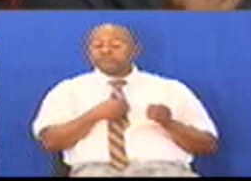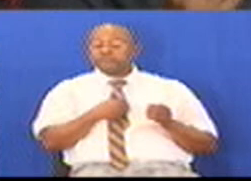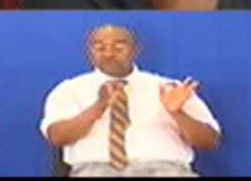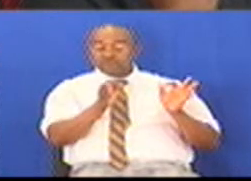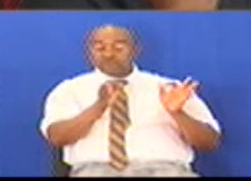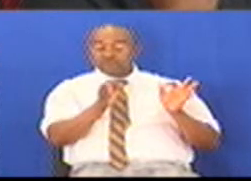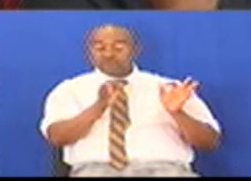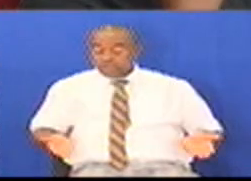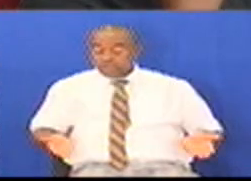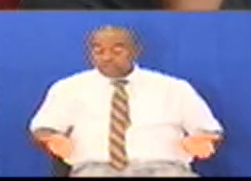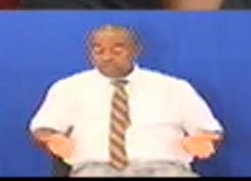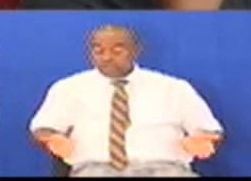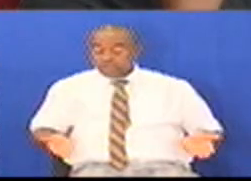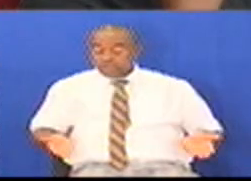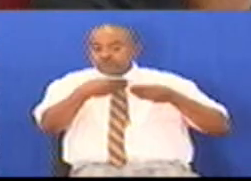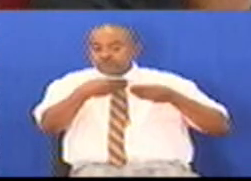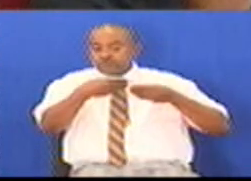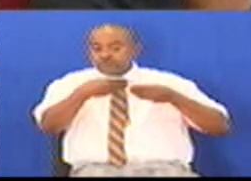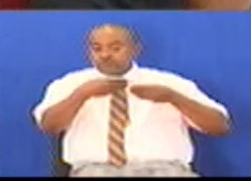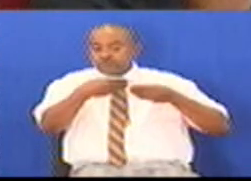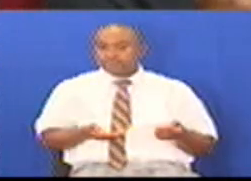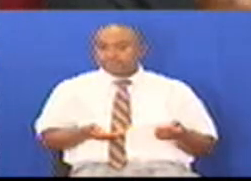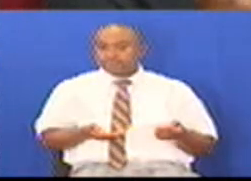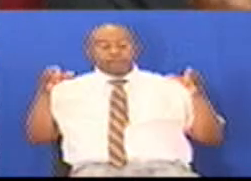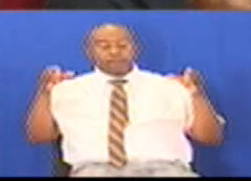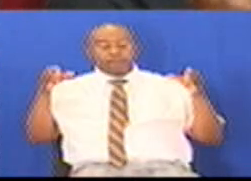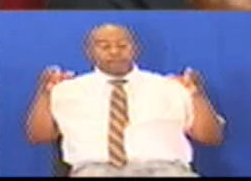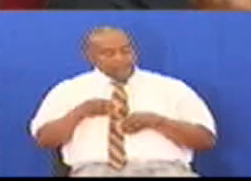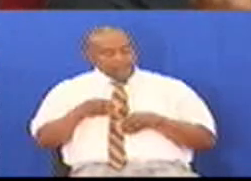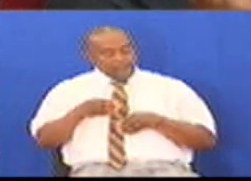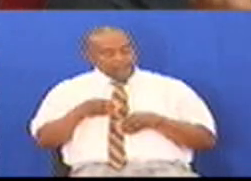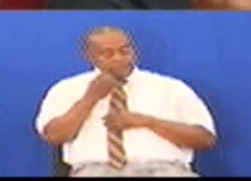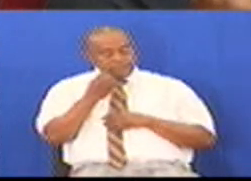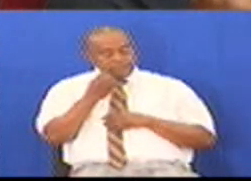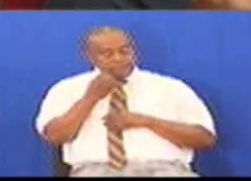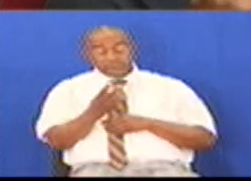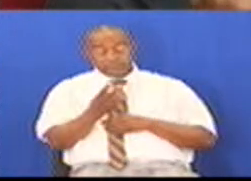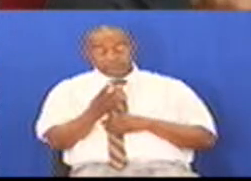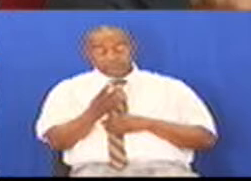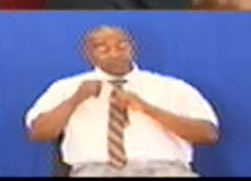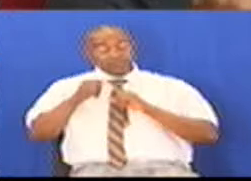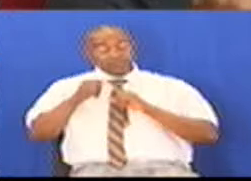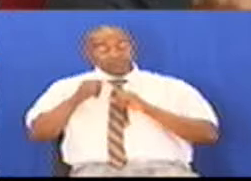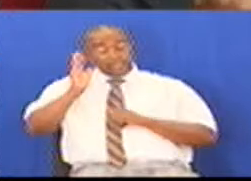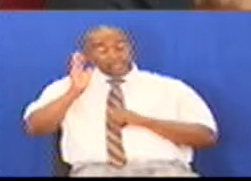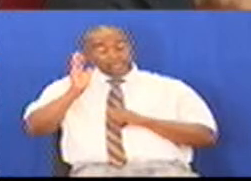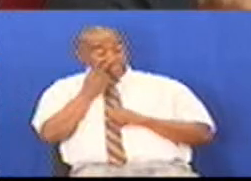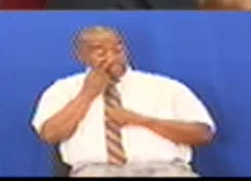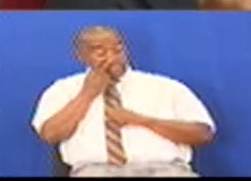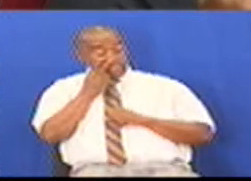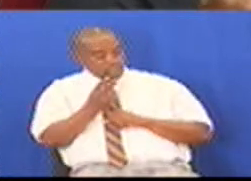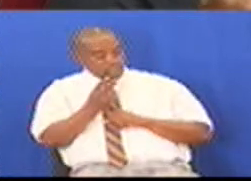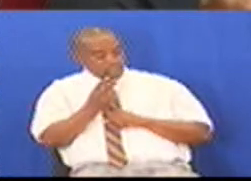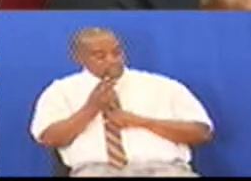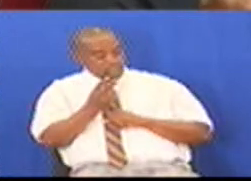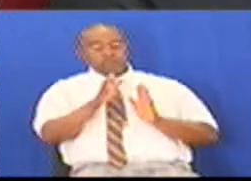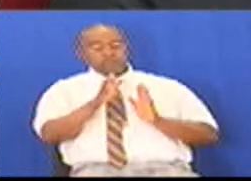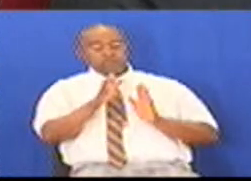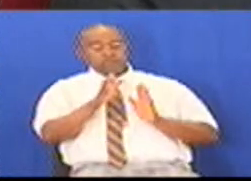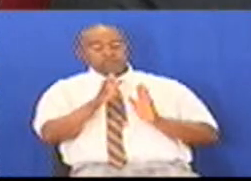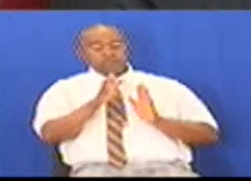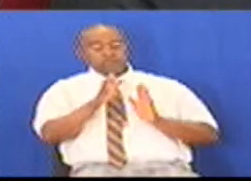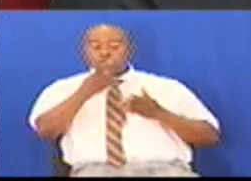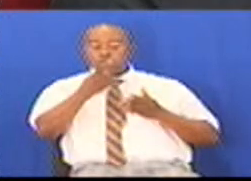inatoa angalizo kwamba serikali iangalie utaratibu wa kuanzisha ada, ushuru na tozo mbalimbali kupitia